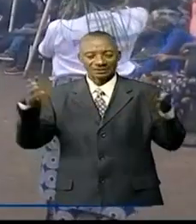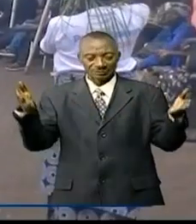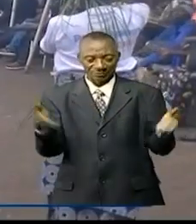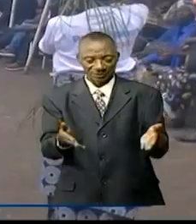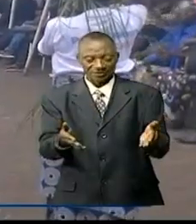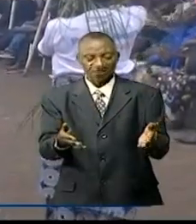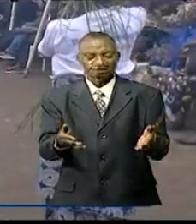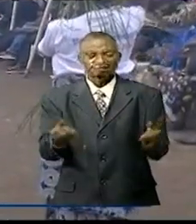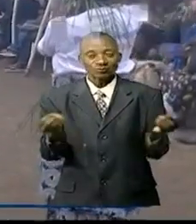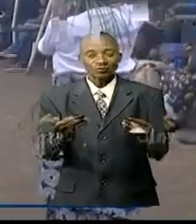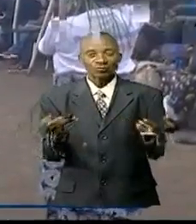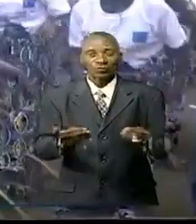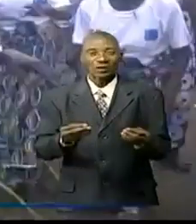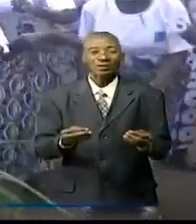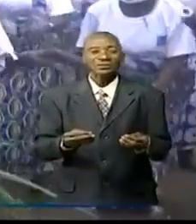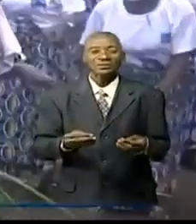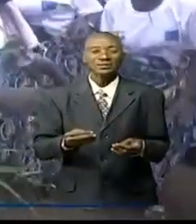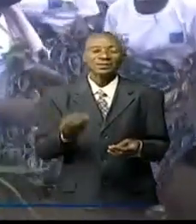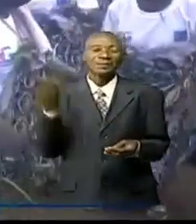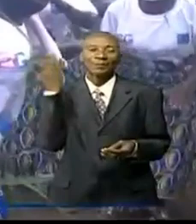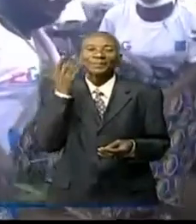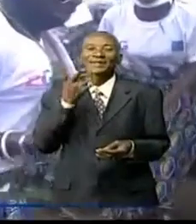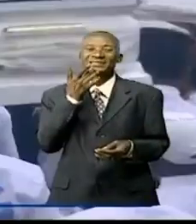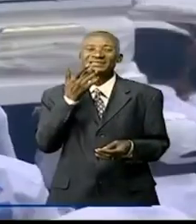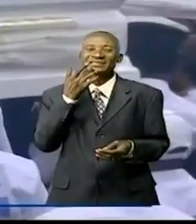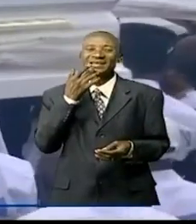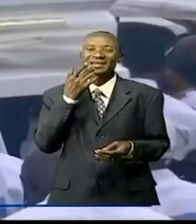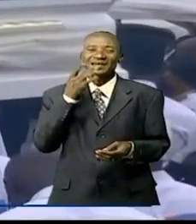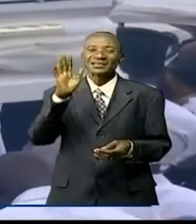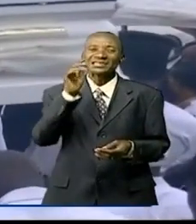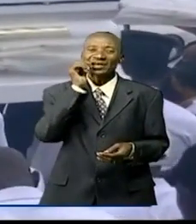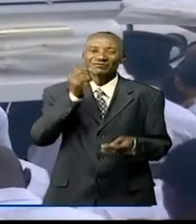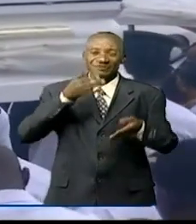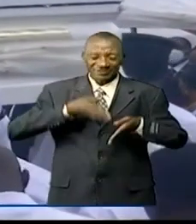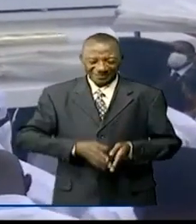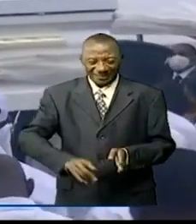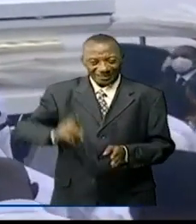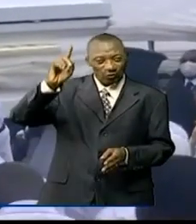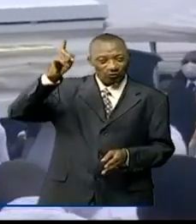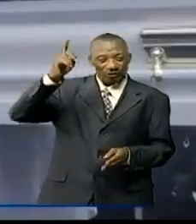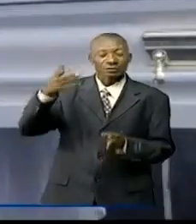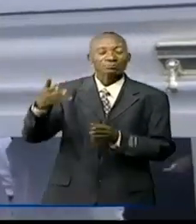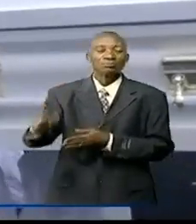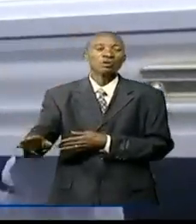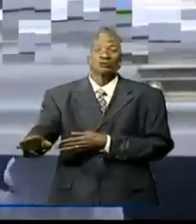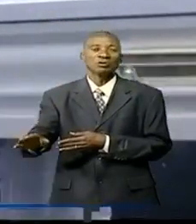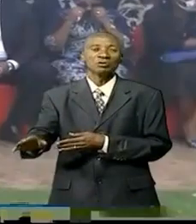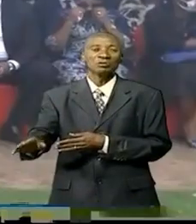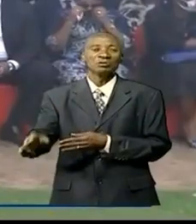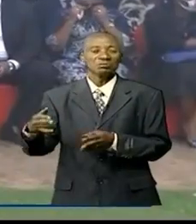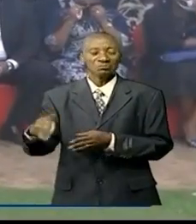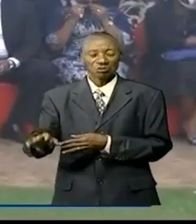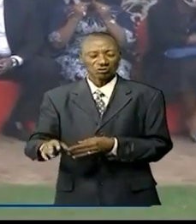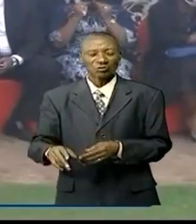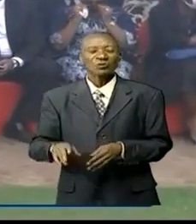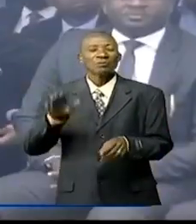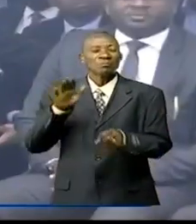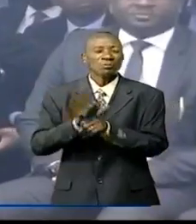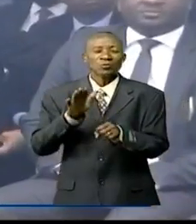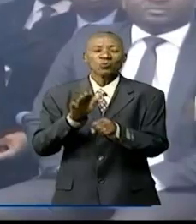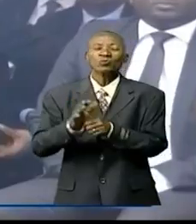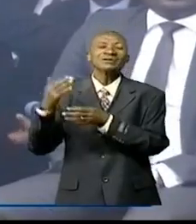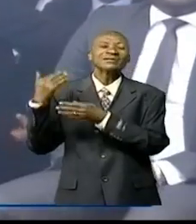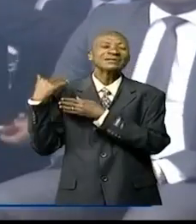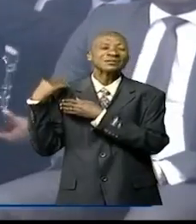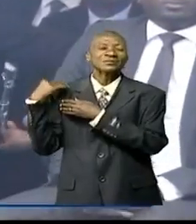Gizenga Fungi et présidente du PALU, Dorothée Gizenga. Plusieurs responsables publics ont pris part à cette cérémonie.